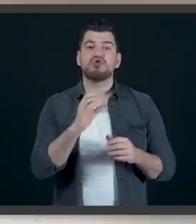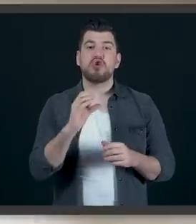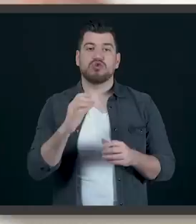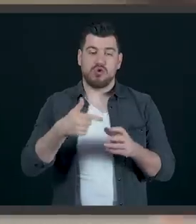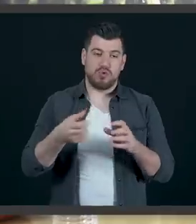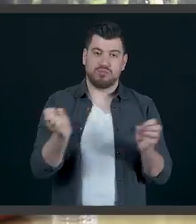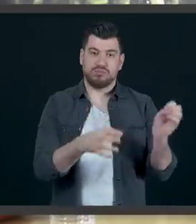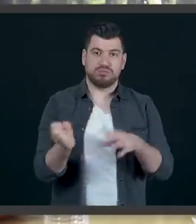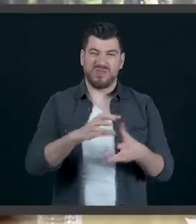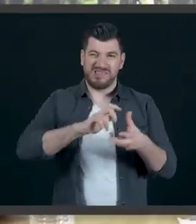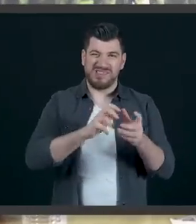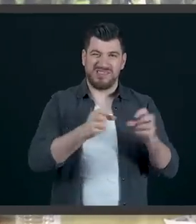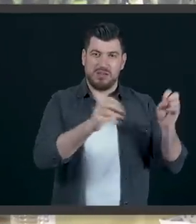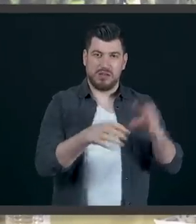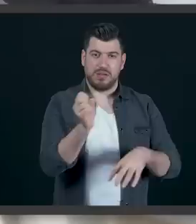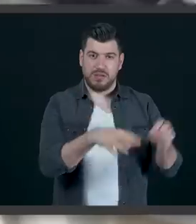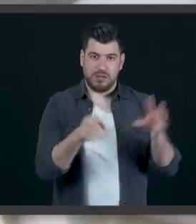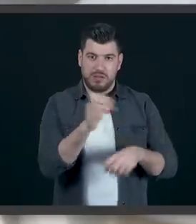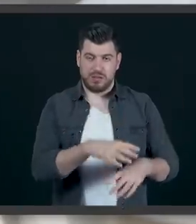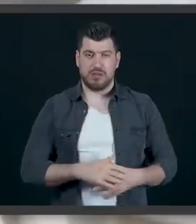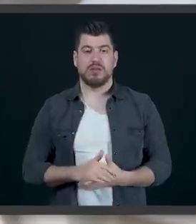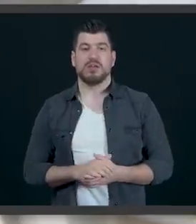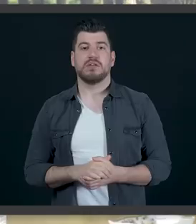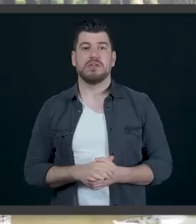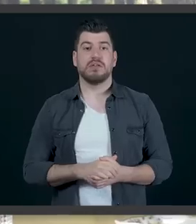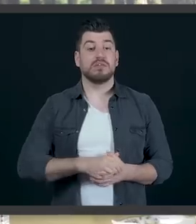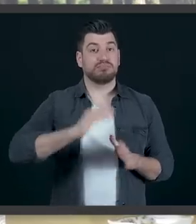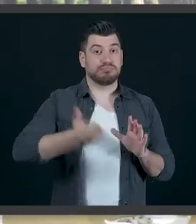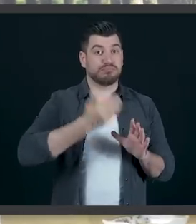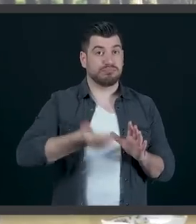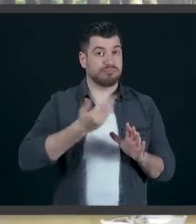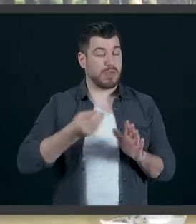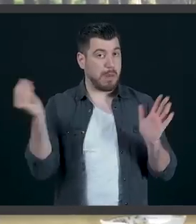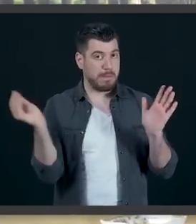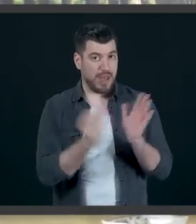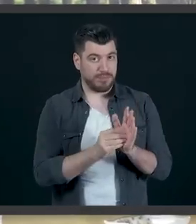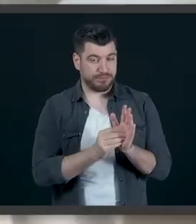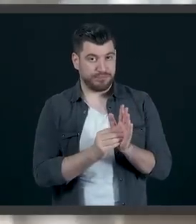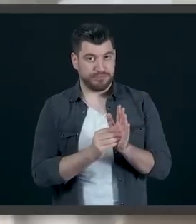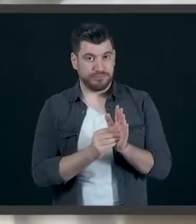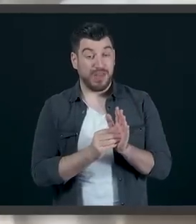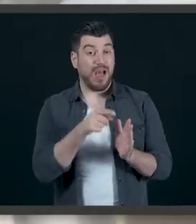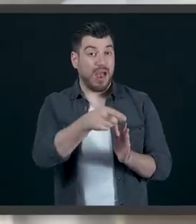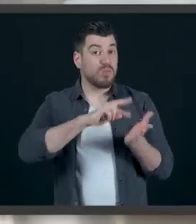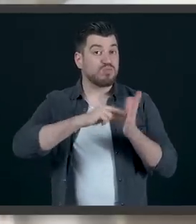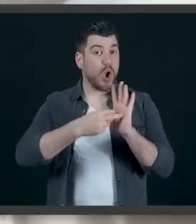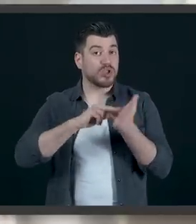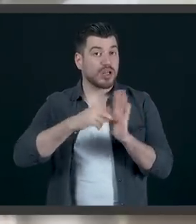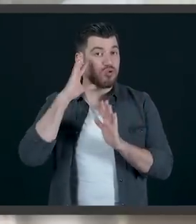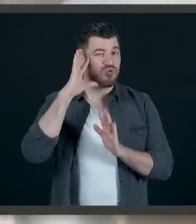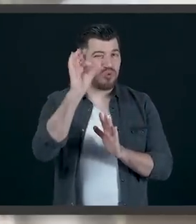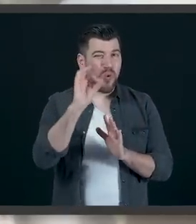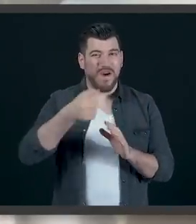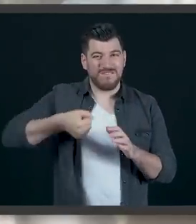θα την ψιλοκόψετε και θα πάρετε μια ωραία φέτα. Λοιπόν, τα ανακατεύουμε, αλλά προσεκτικά να